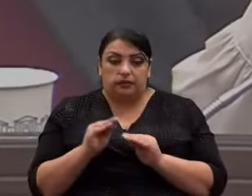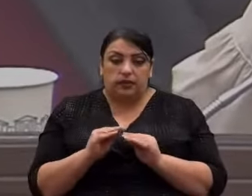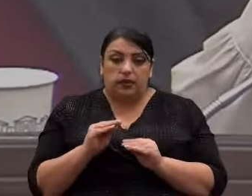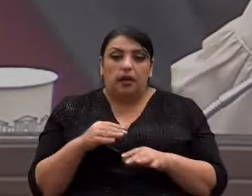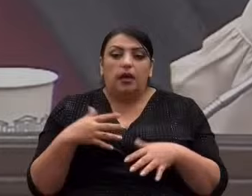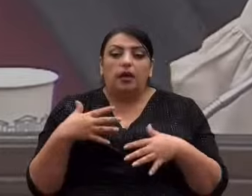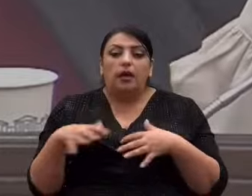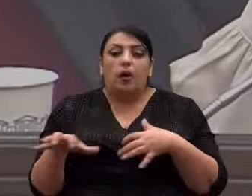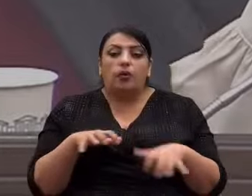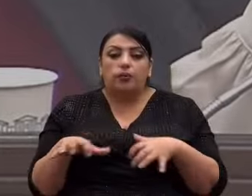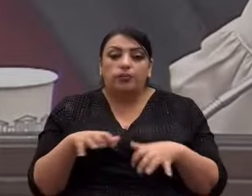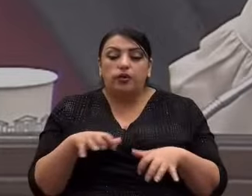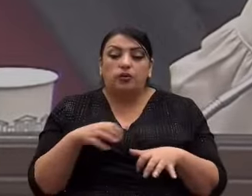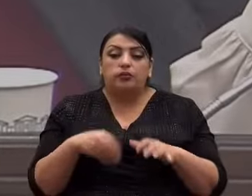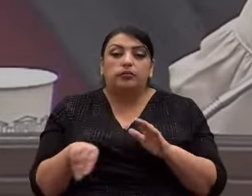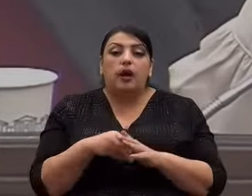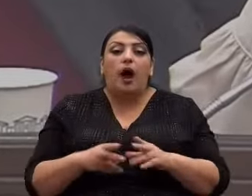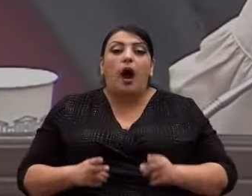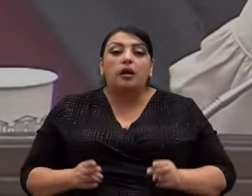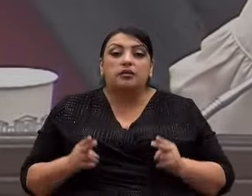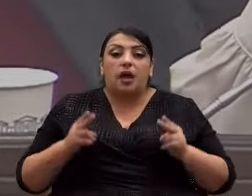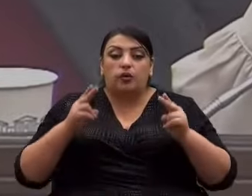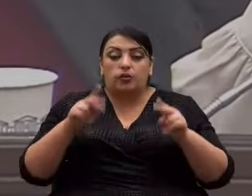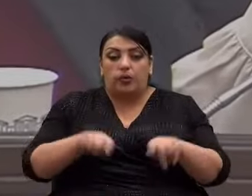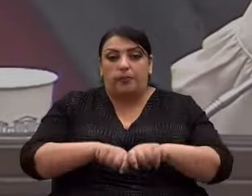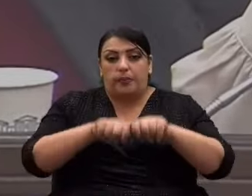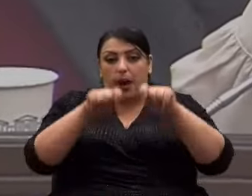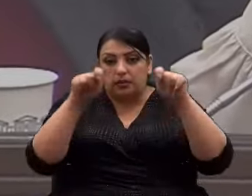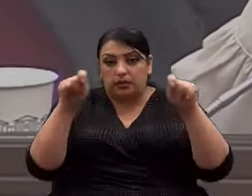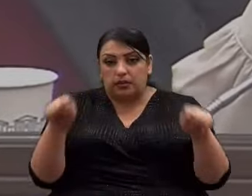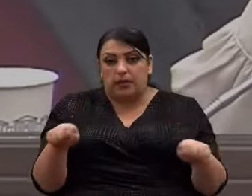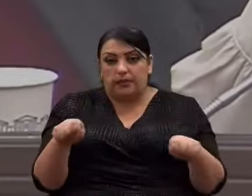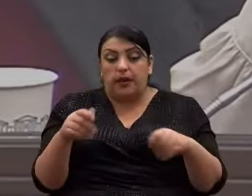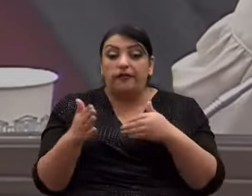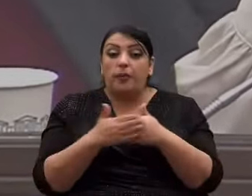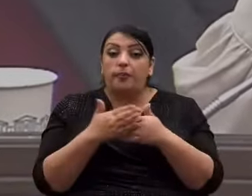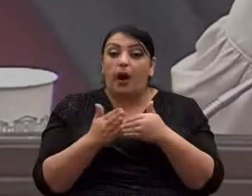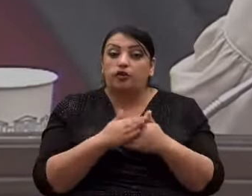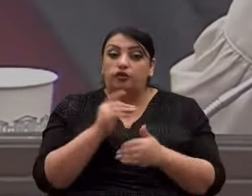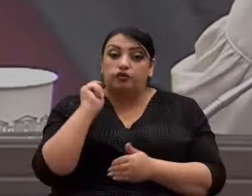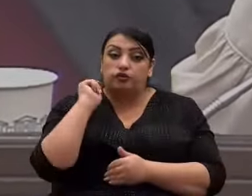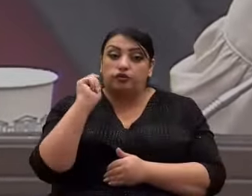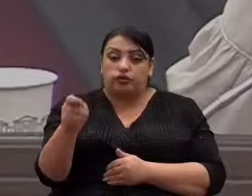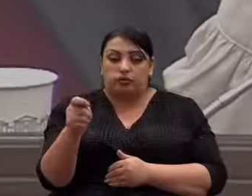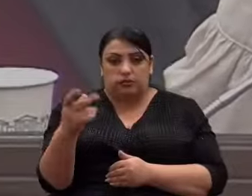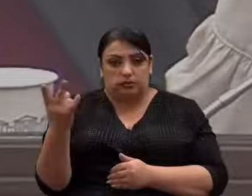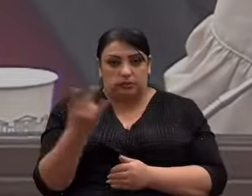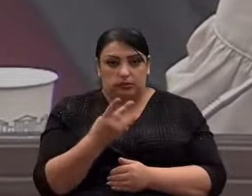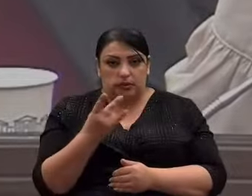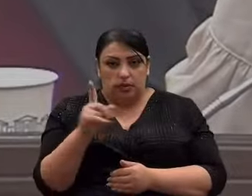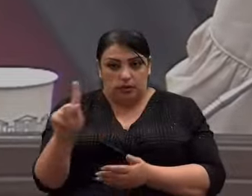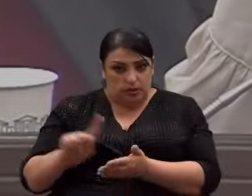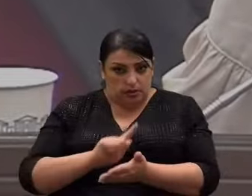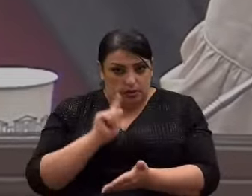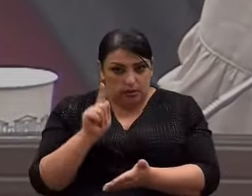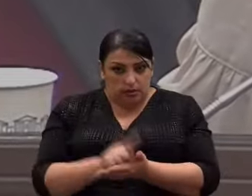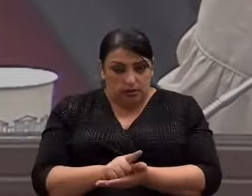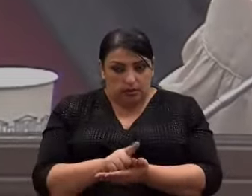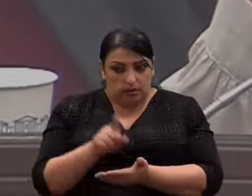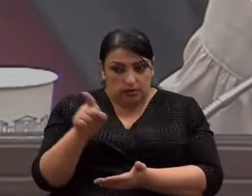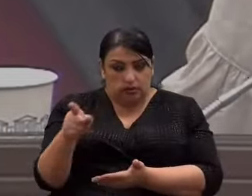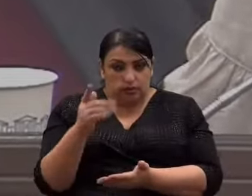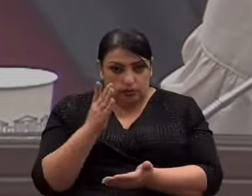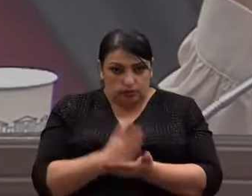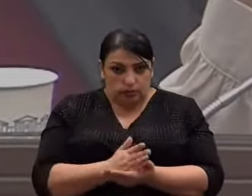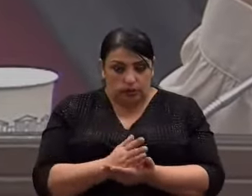կոռուպցիոն հանցագործությունների բացահայտմամբ և պատժմամբ, ու դուք հարց եք տալիս, արդյոք դուք բոլորը դունեք